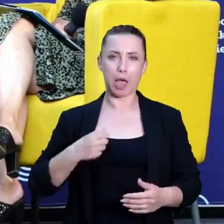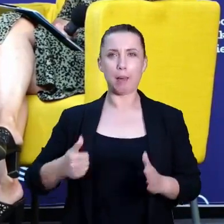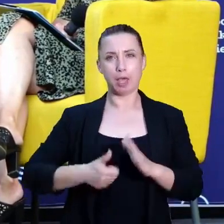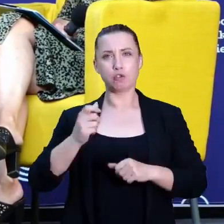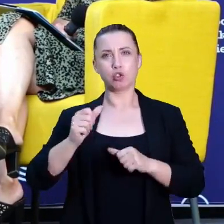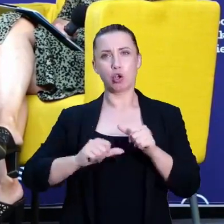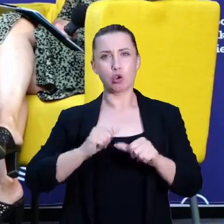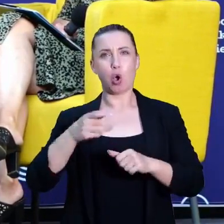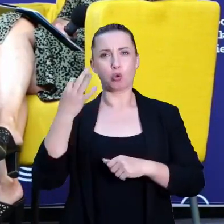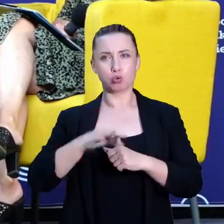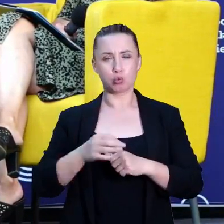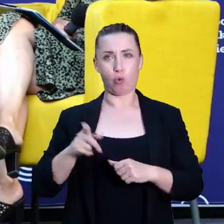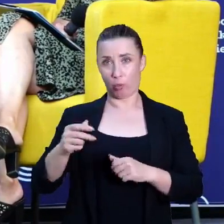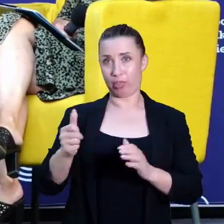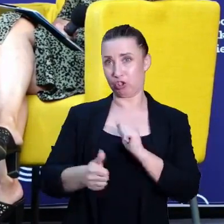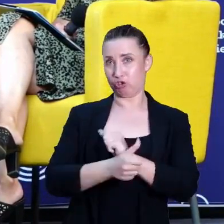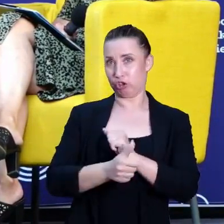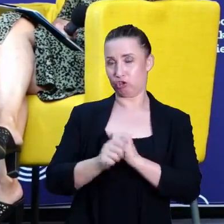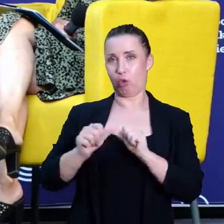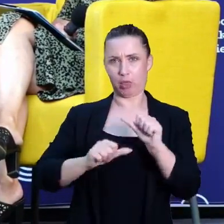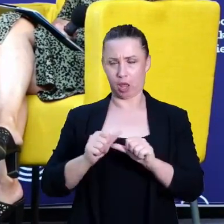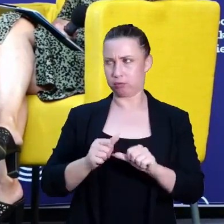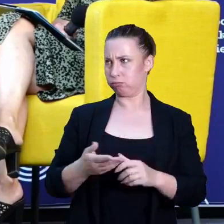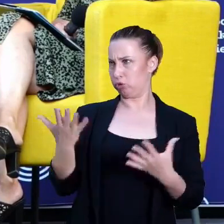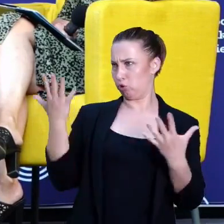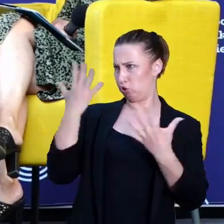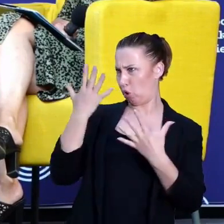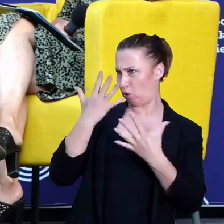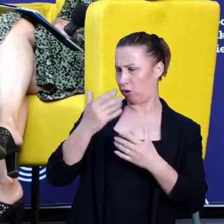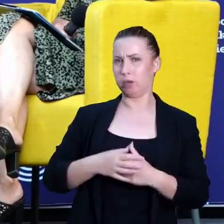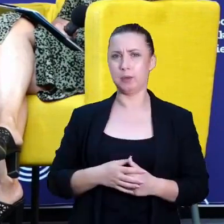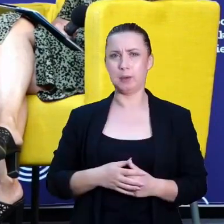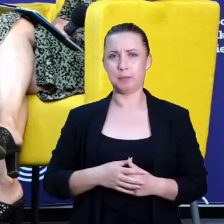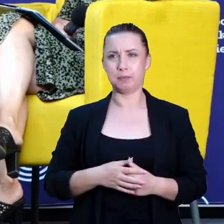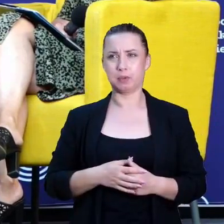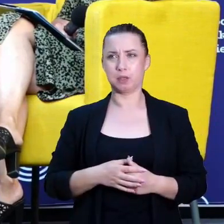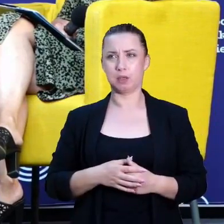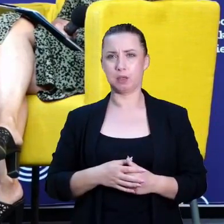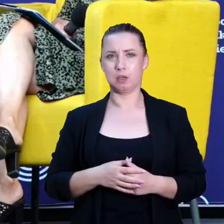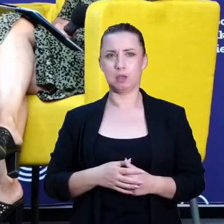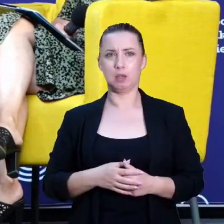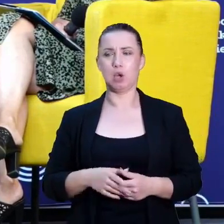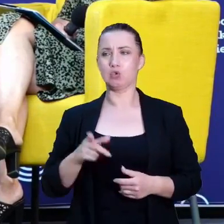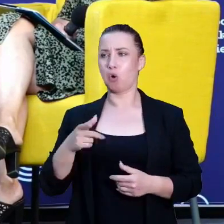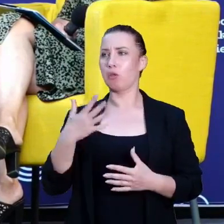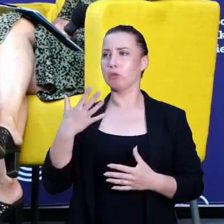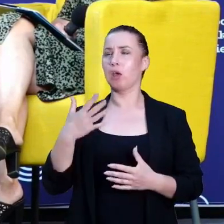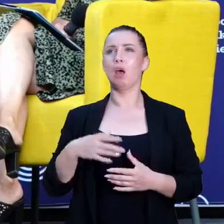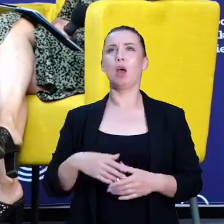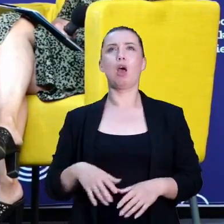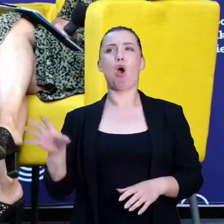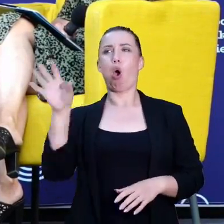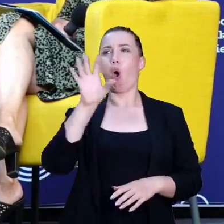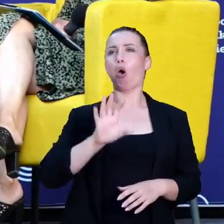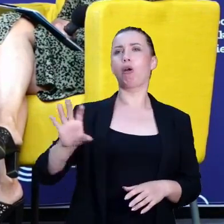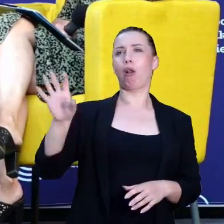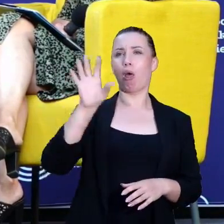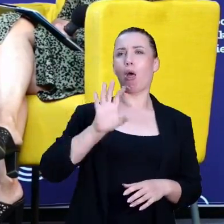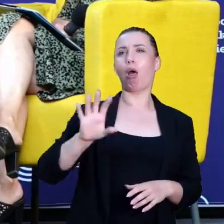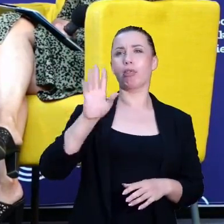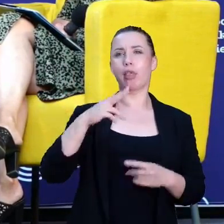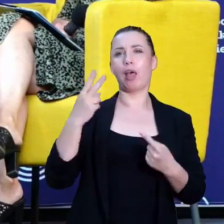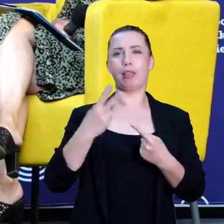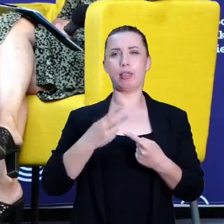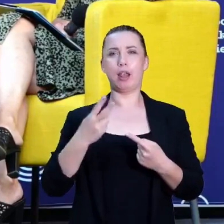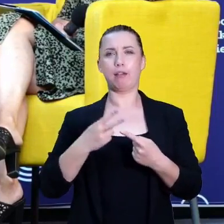to mój profesor miał 60 parę lat i takżeśmy się zastanawiali, opowiadał wtedy, że ogląda Kaszpirowskiego w telewizji, że tak wsłuchuje się w jego głos,